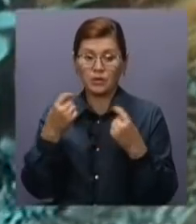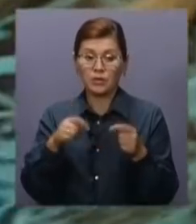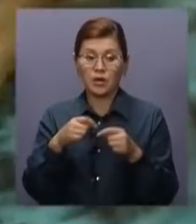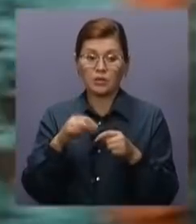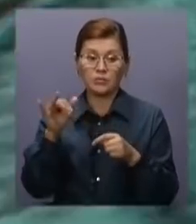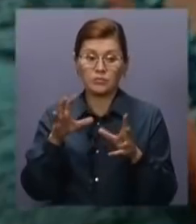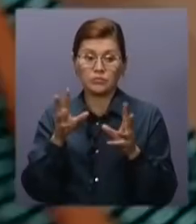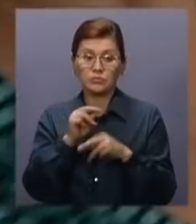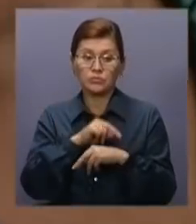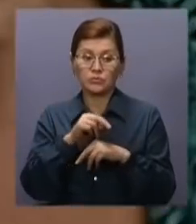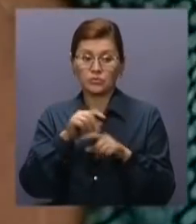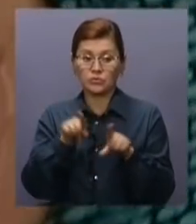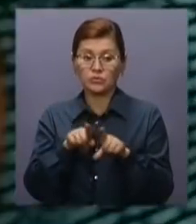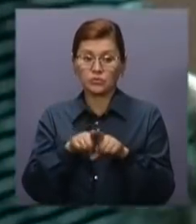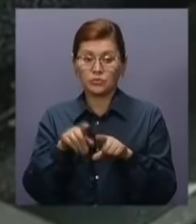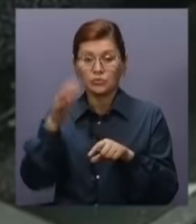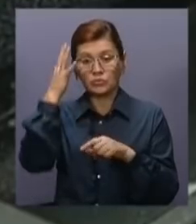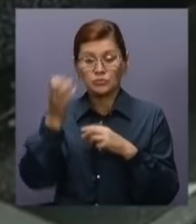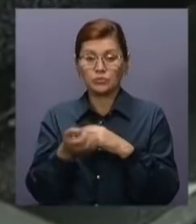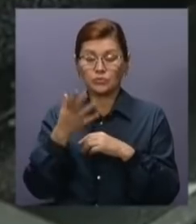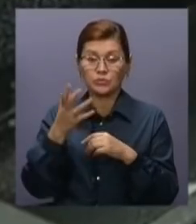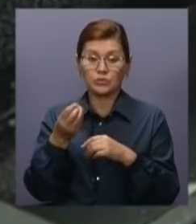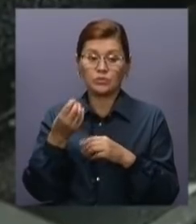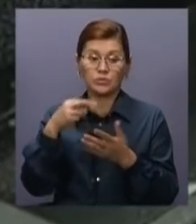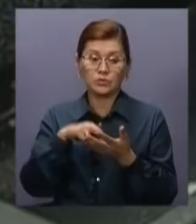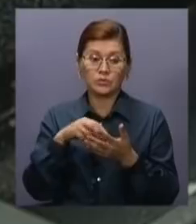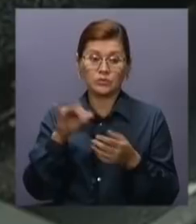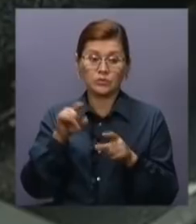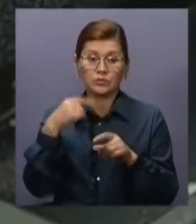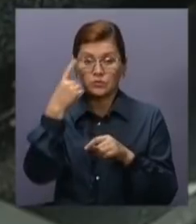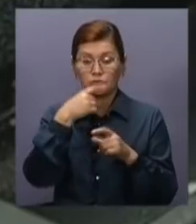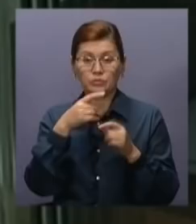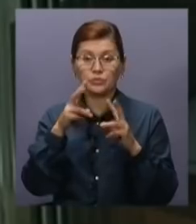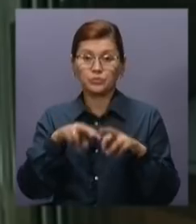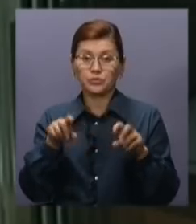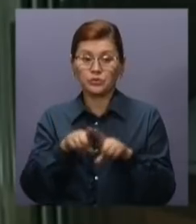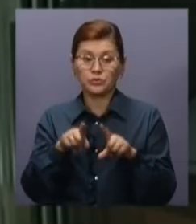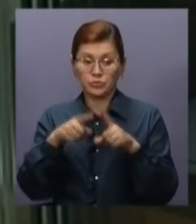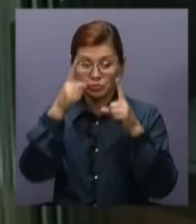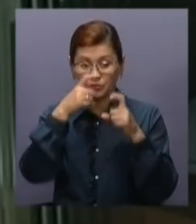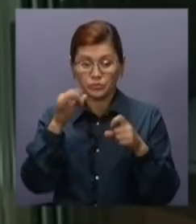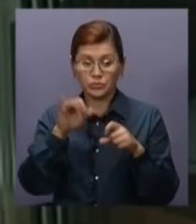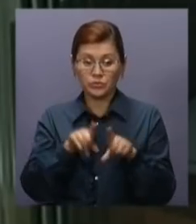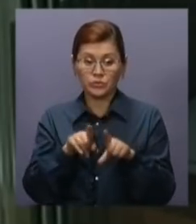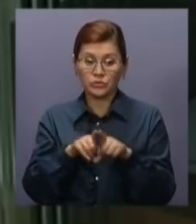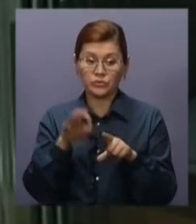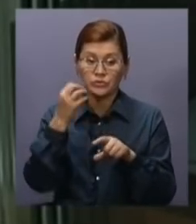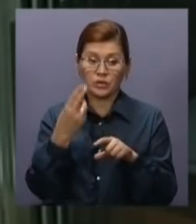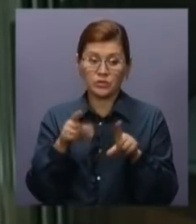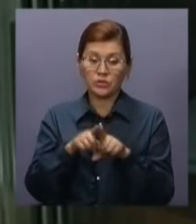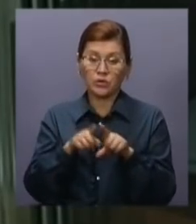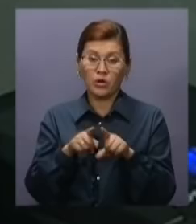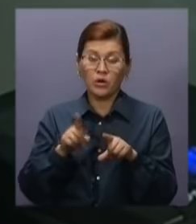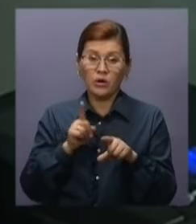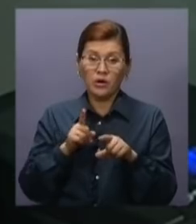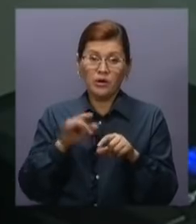сауда әріптес елдердегі мұнай бағасы және валюта бағамдары жекелеген сарапшылардың мәлімдемелері шыққан девальвациялық